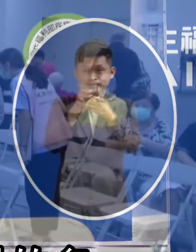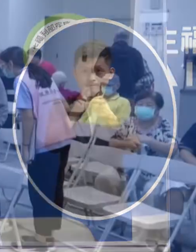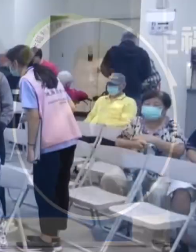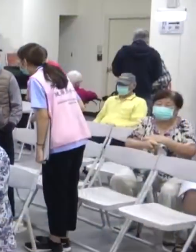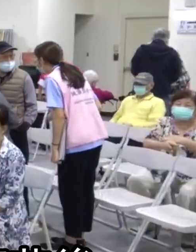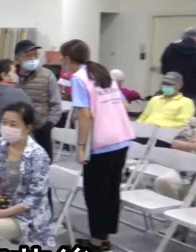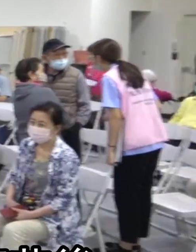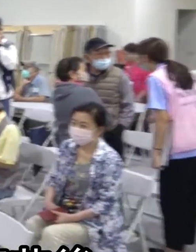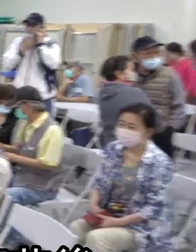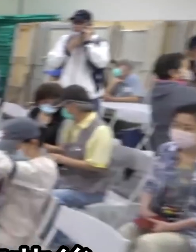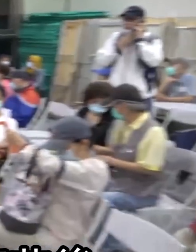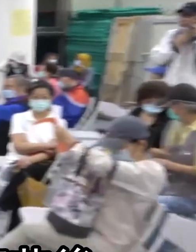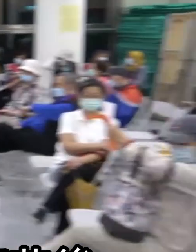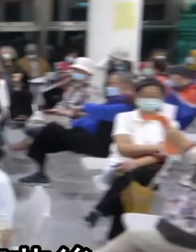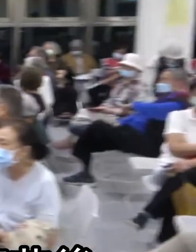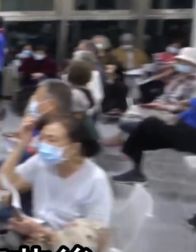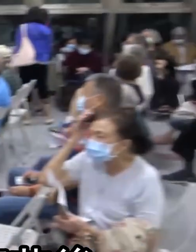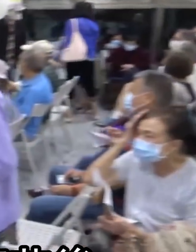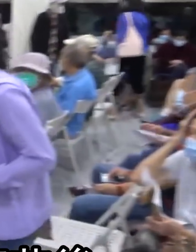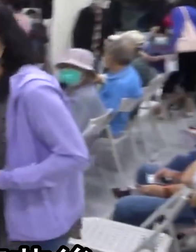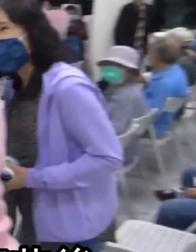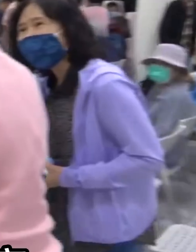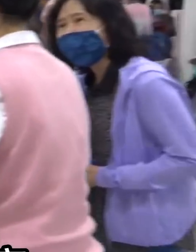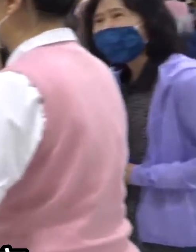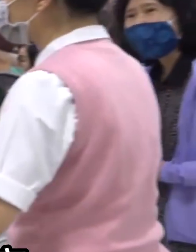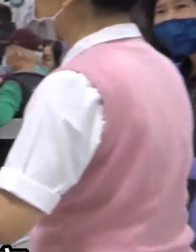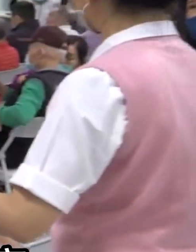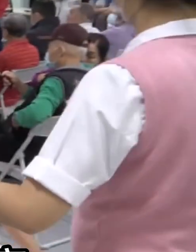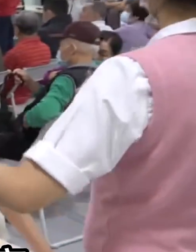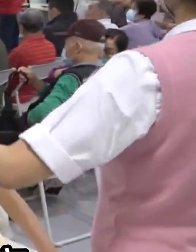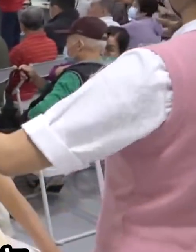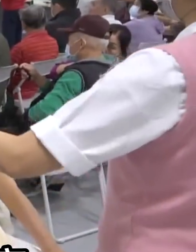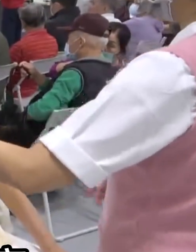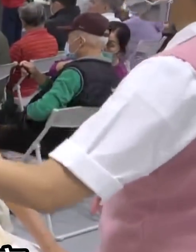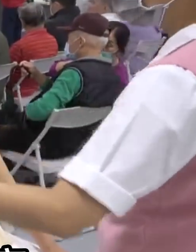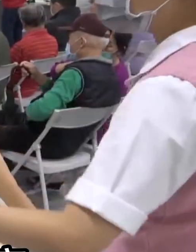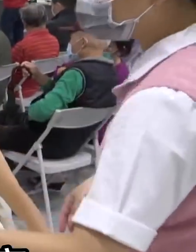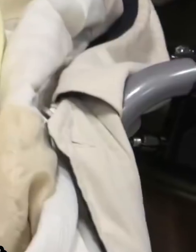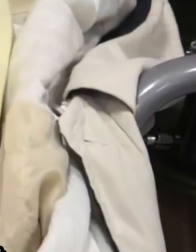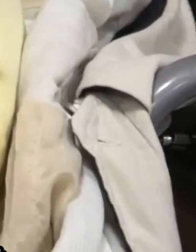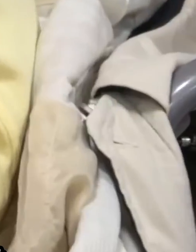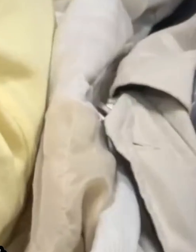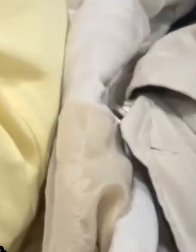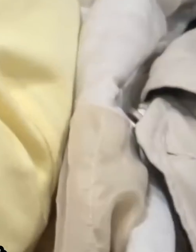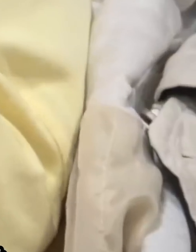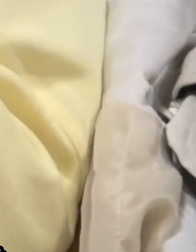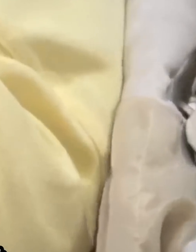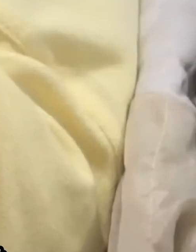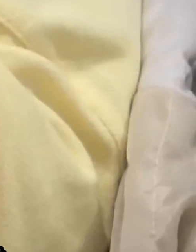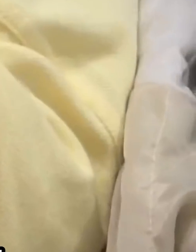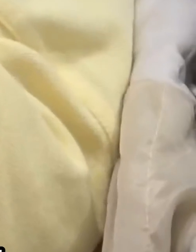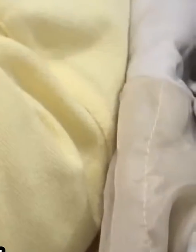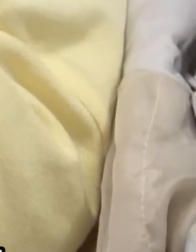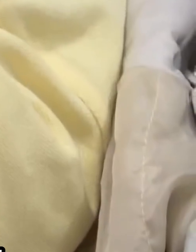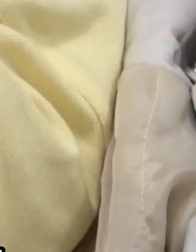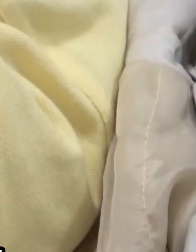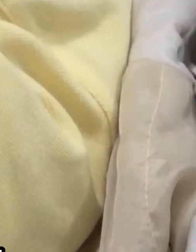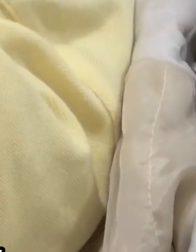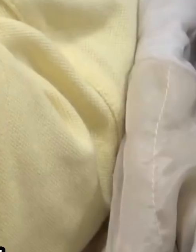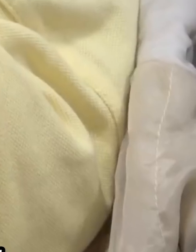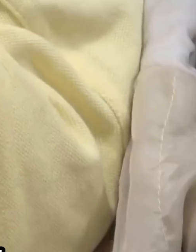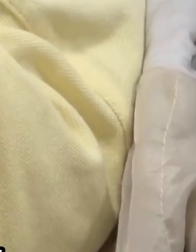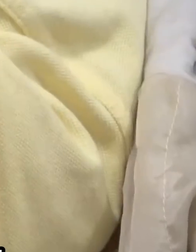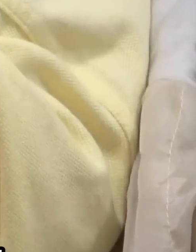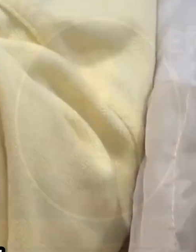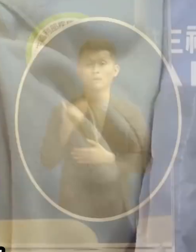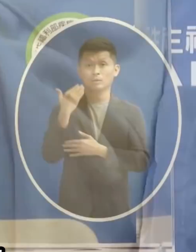多。 不过未来台湾取得五菲疫苗后，如果民众施打意愿不高，指挥中心会不会考虑强制某些族